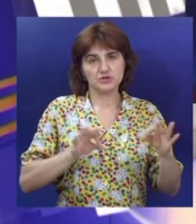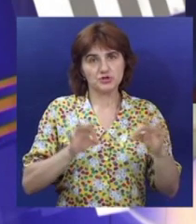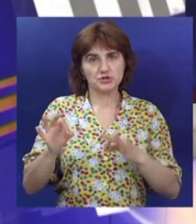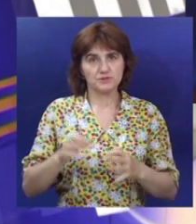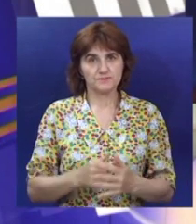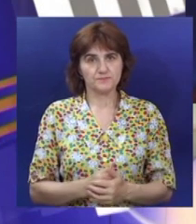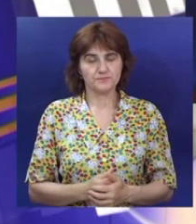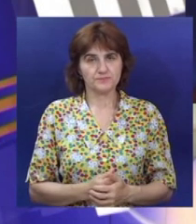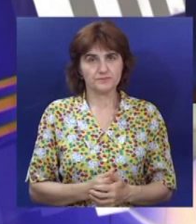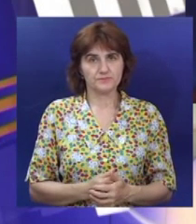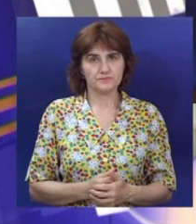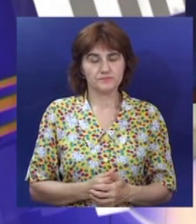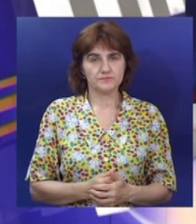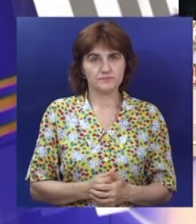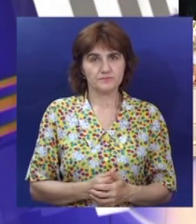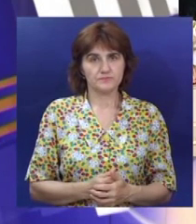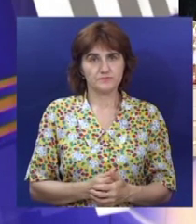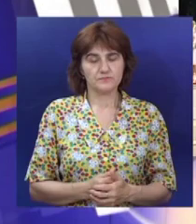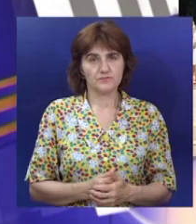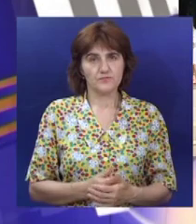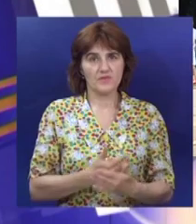ostalih tehničkih rešenja.